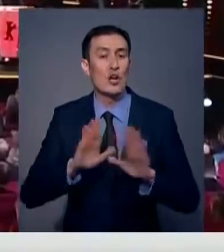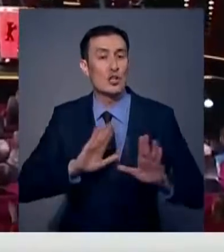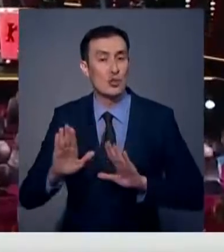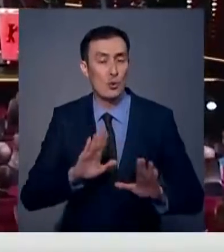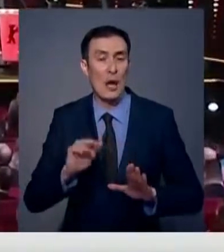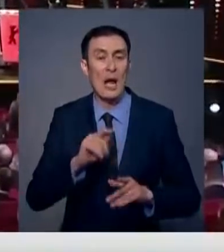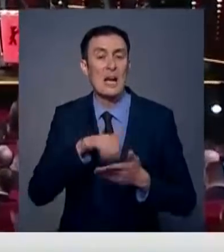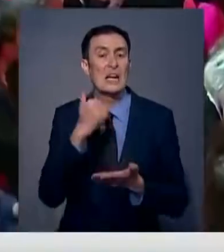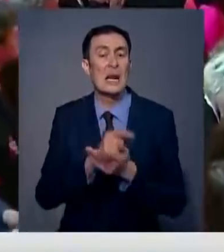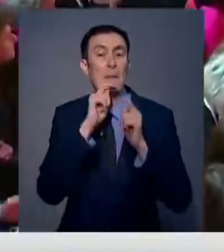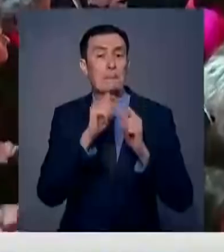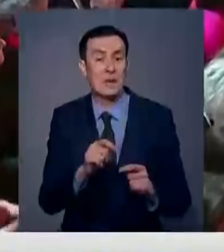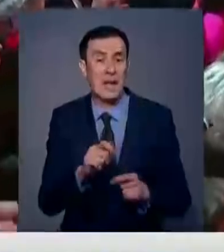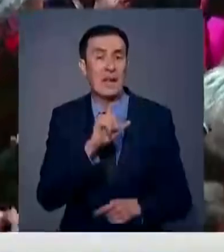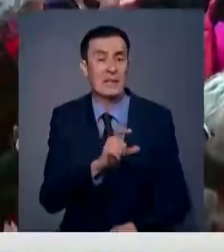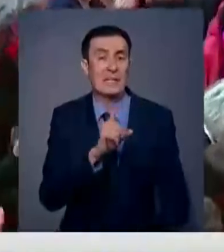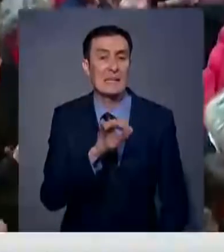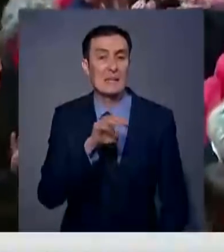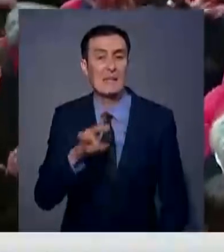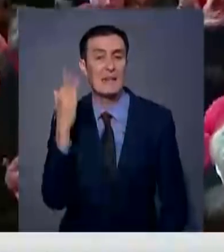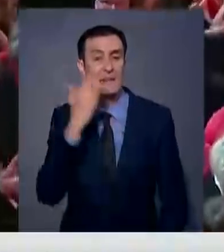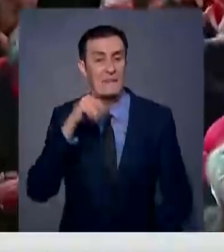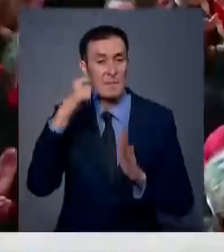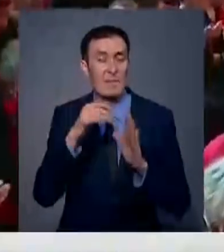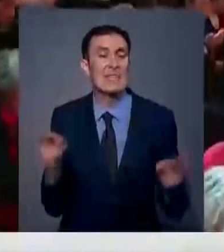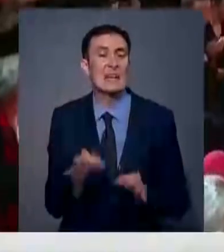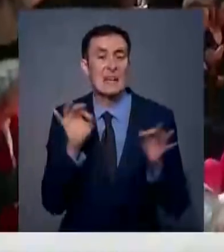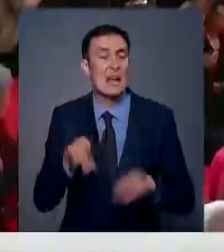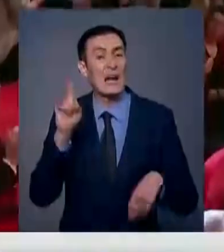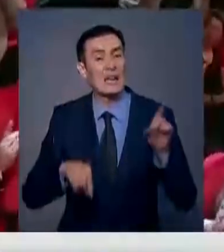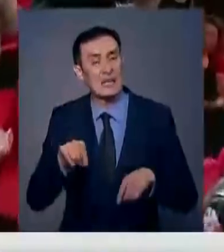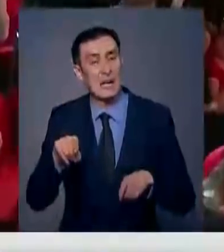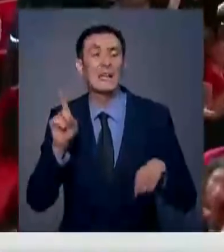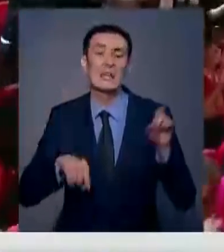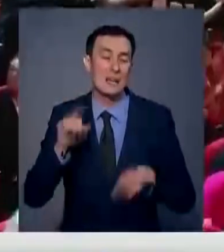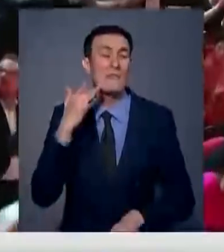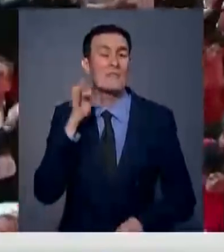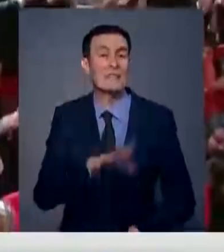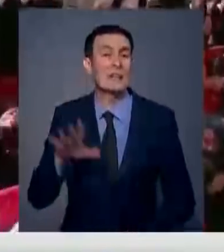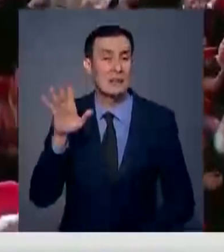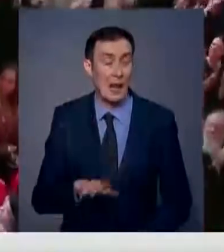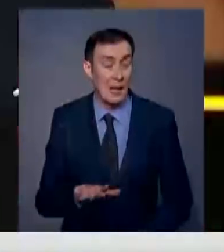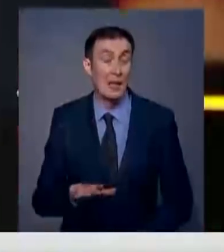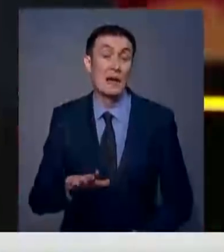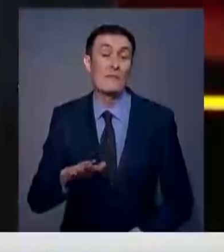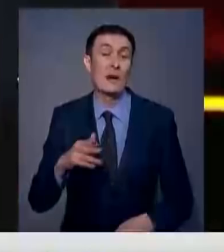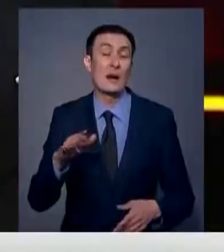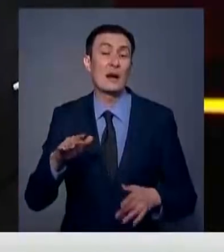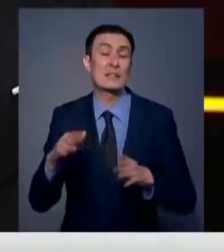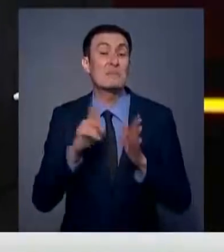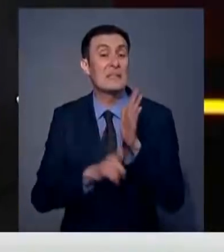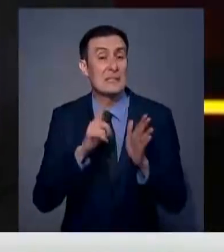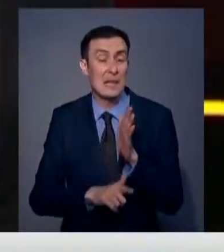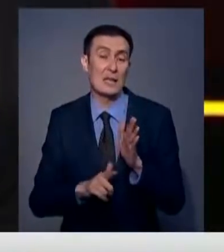А гран-при жюри удостоилась Элиза Хитман с фильмом «Никогда редко, иногда всегда». Добавлю, в рамках 70-го по